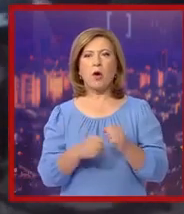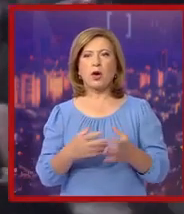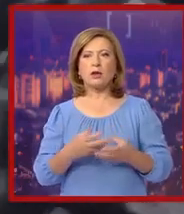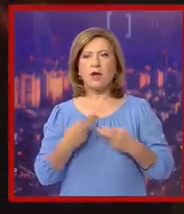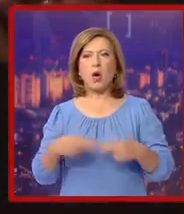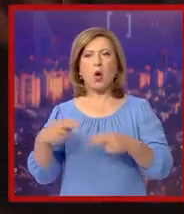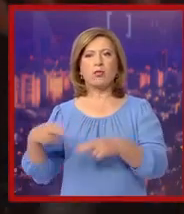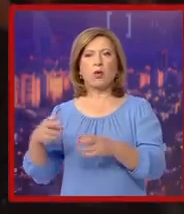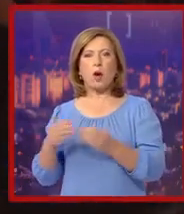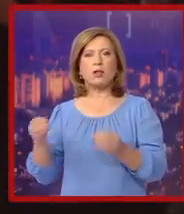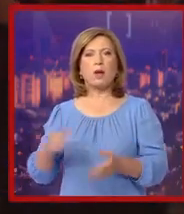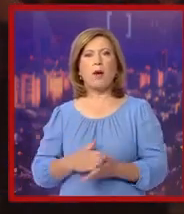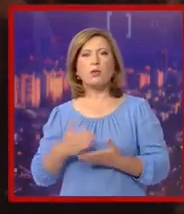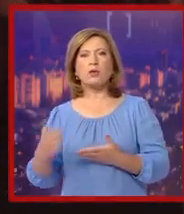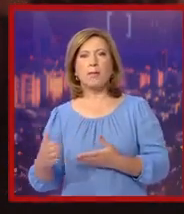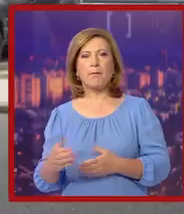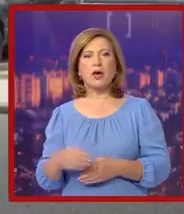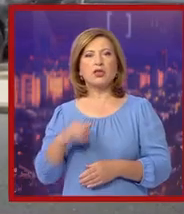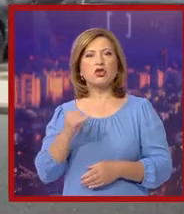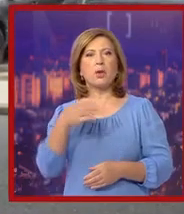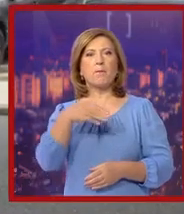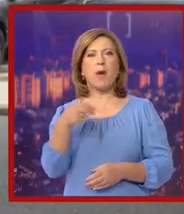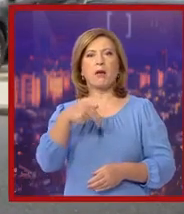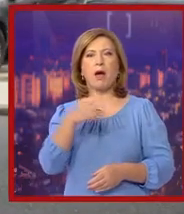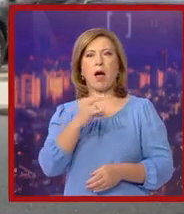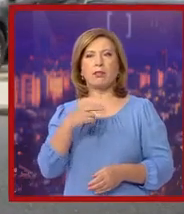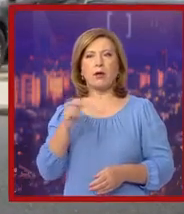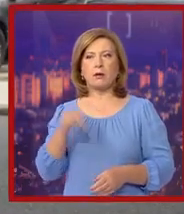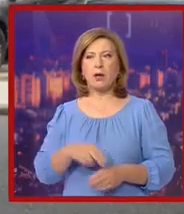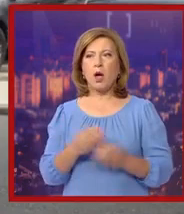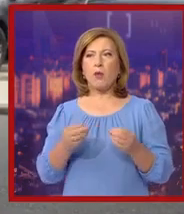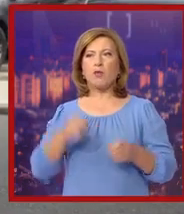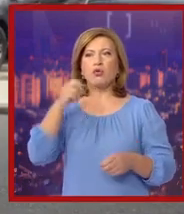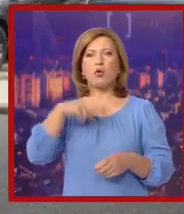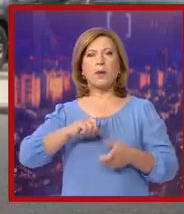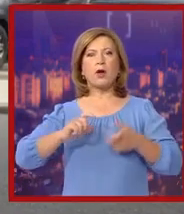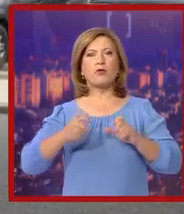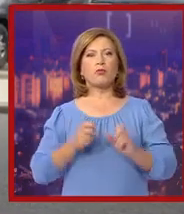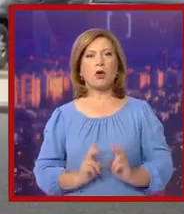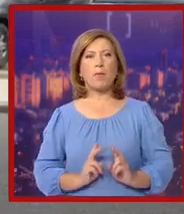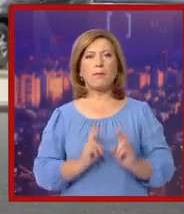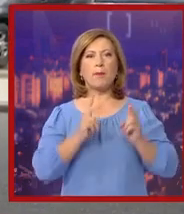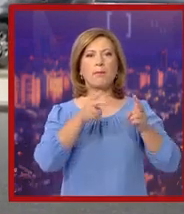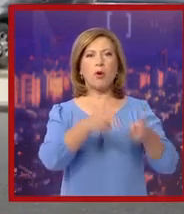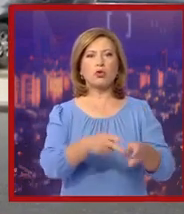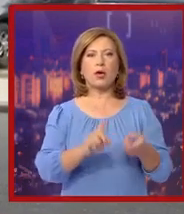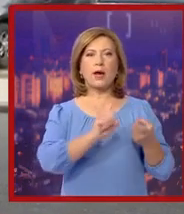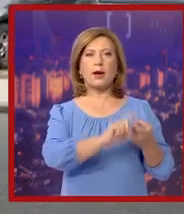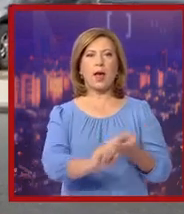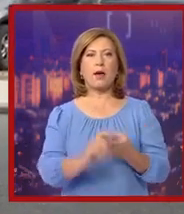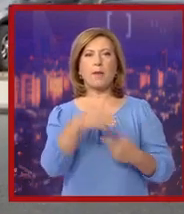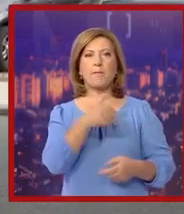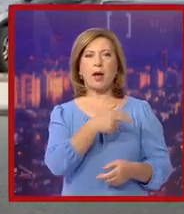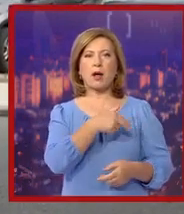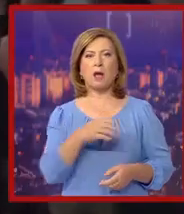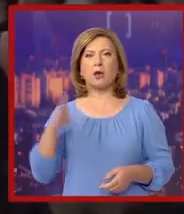multe părți ale țării, inclusiv în Manhattan. Mulți oameni au fost blocați pe podul care leagă Manhattan de Brooklyn și asta din cauza